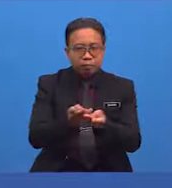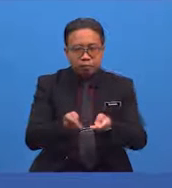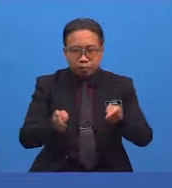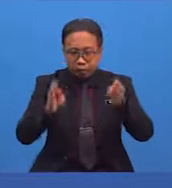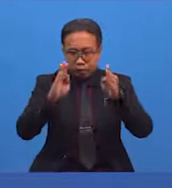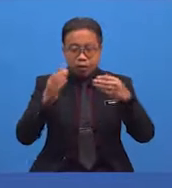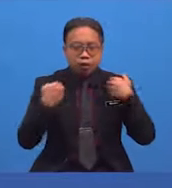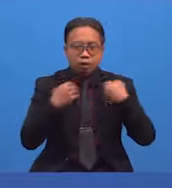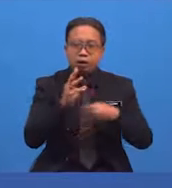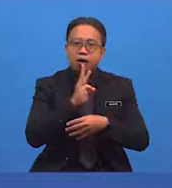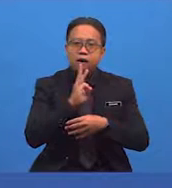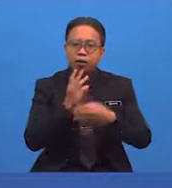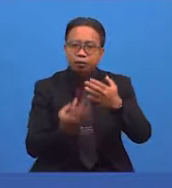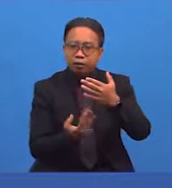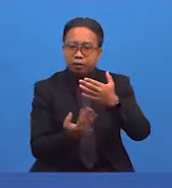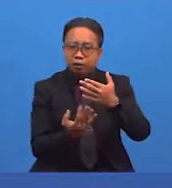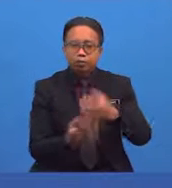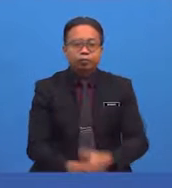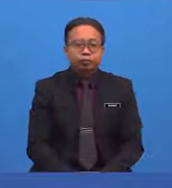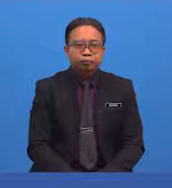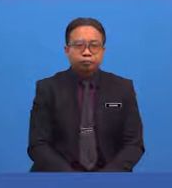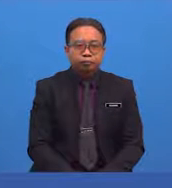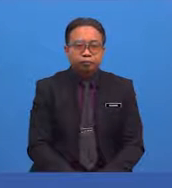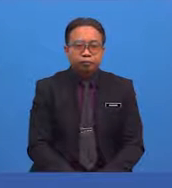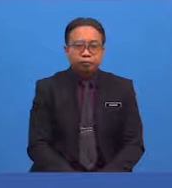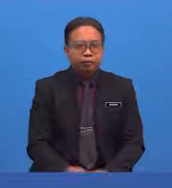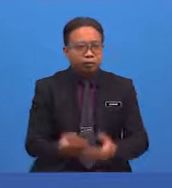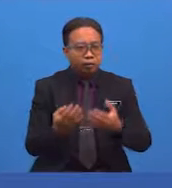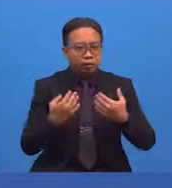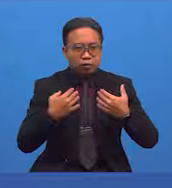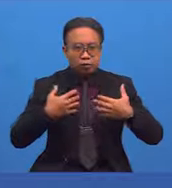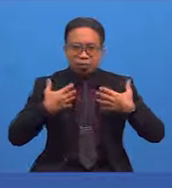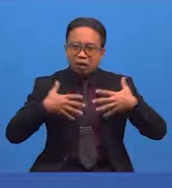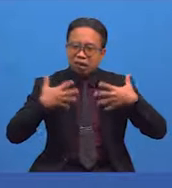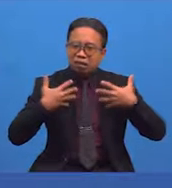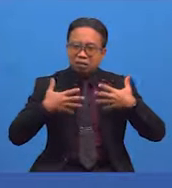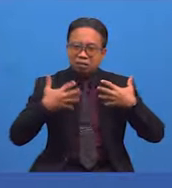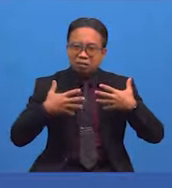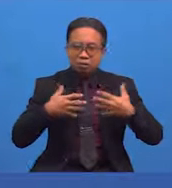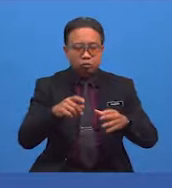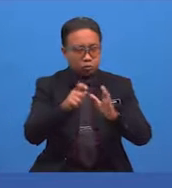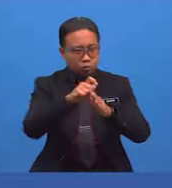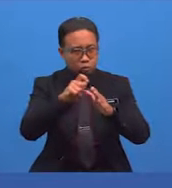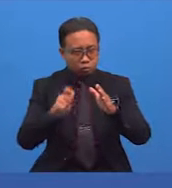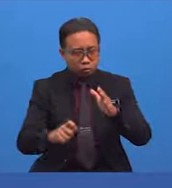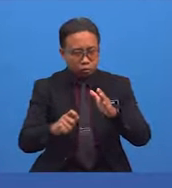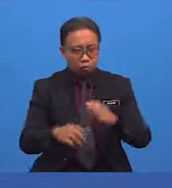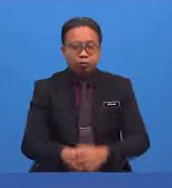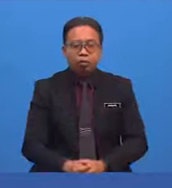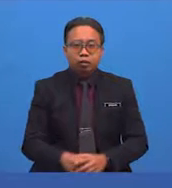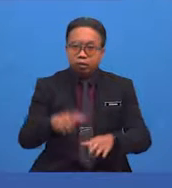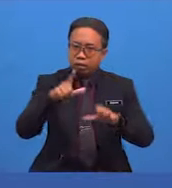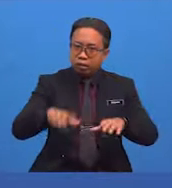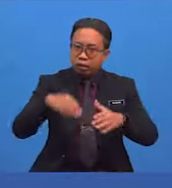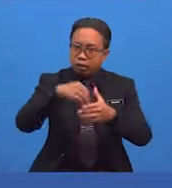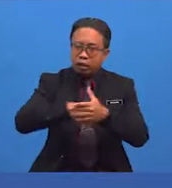berisi air panas. Paras merkuri menurun apabila termometer diletakkan pula di